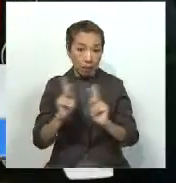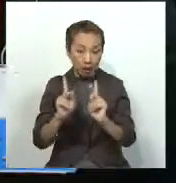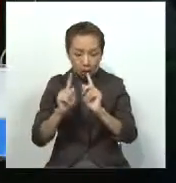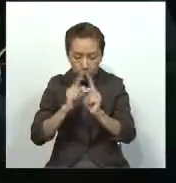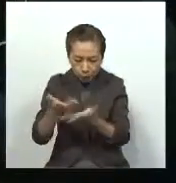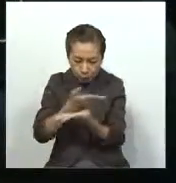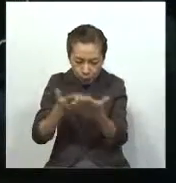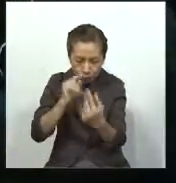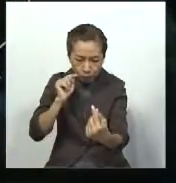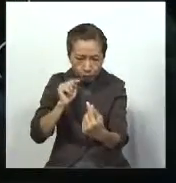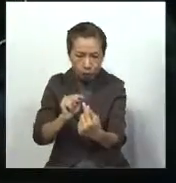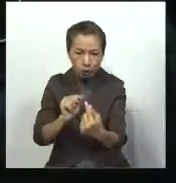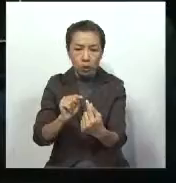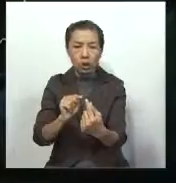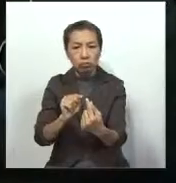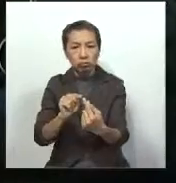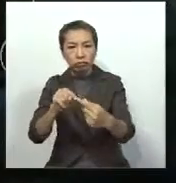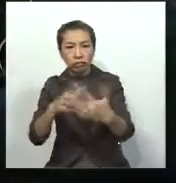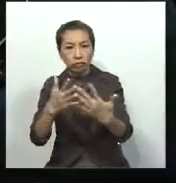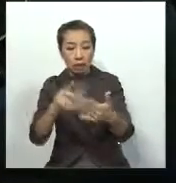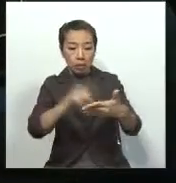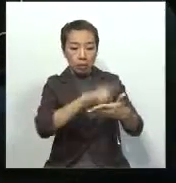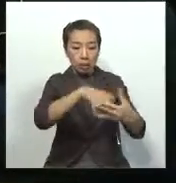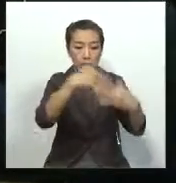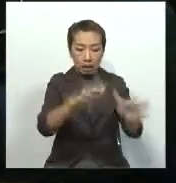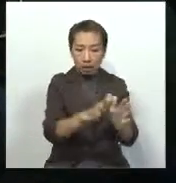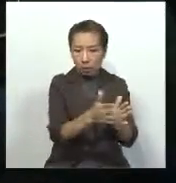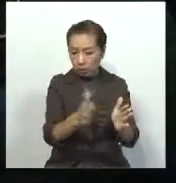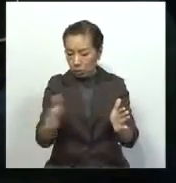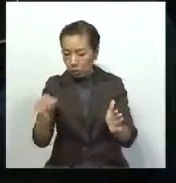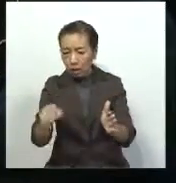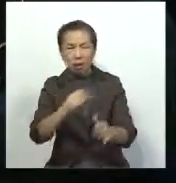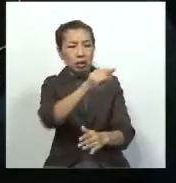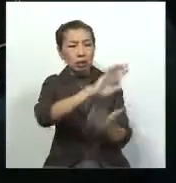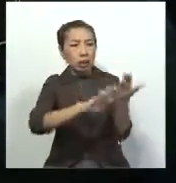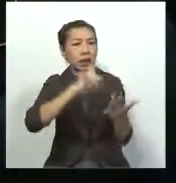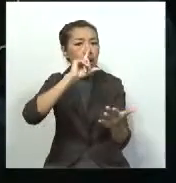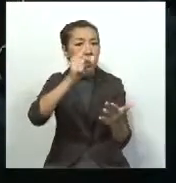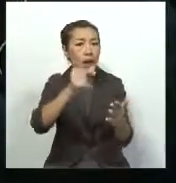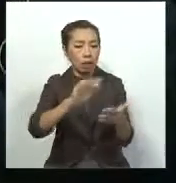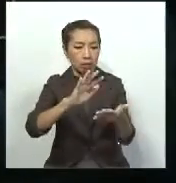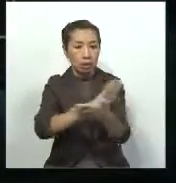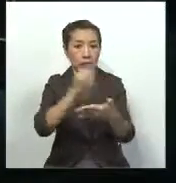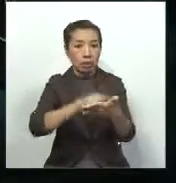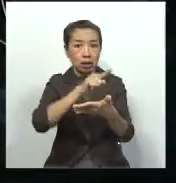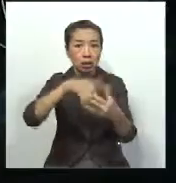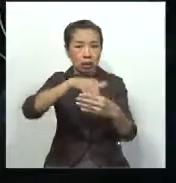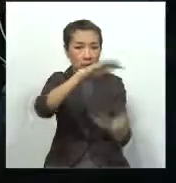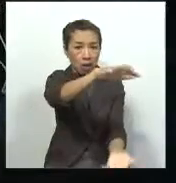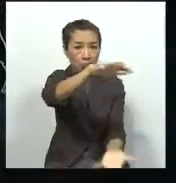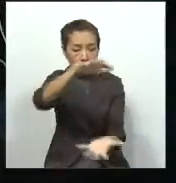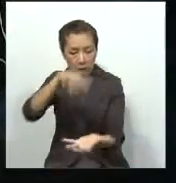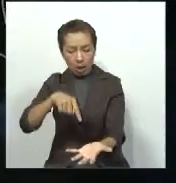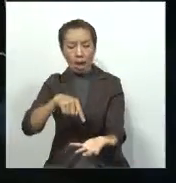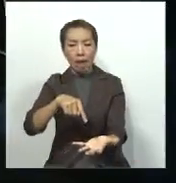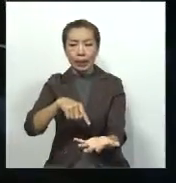เรื่องการจะทำดำเนินการต่อไปอย่างไรกับบัตรที่มาจากนิวซีแลนด์นี้ขอพลอยดูมาตรา